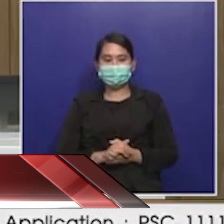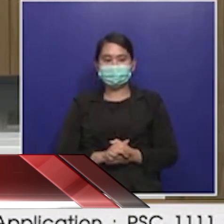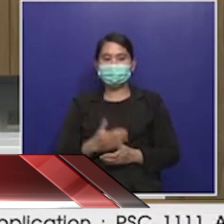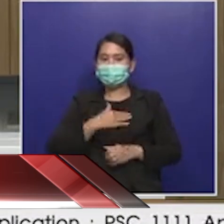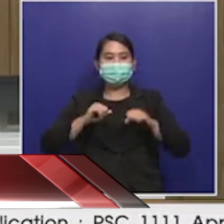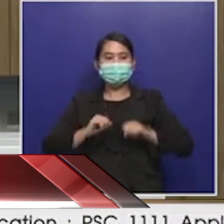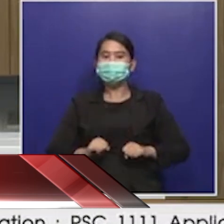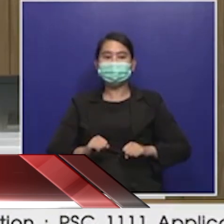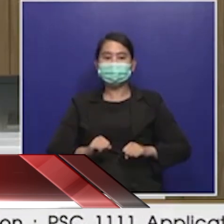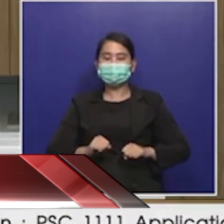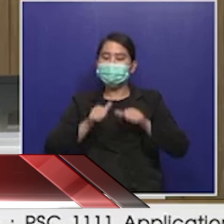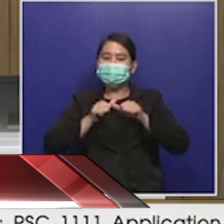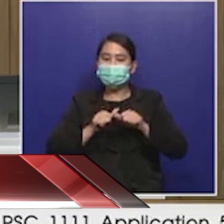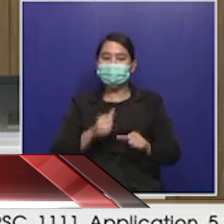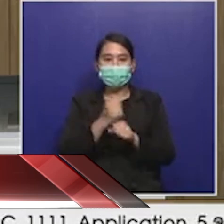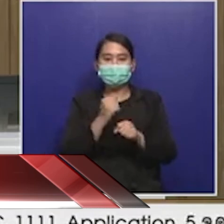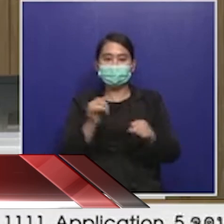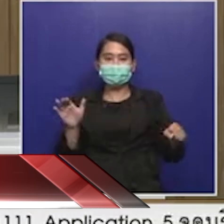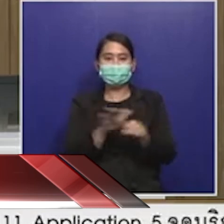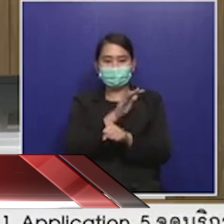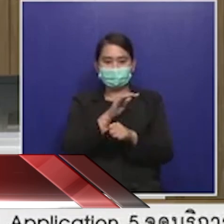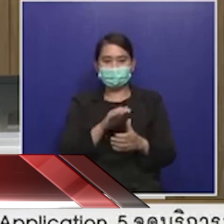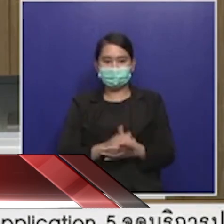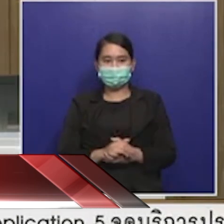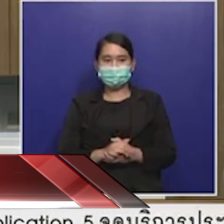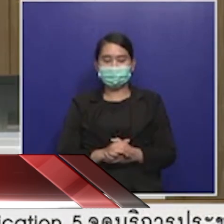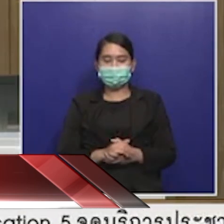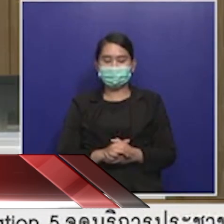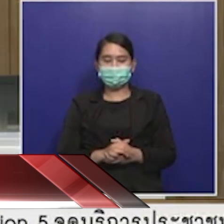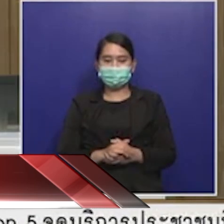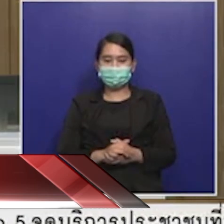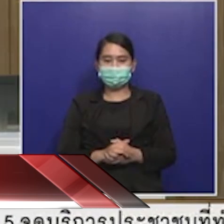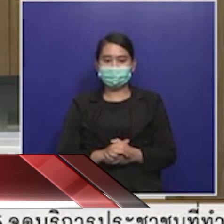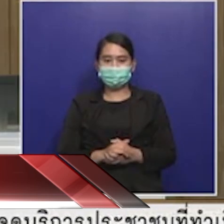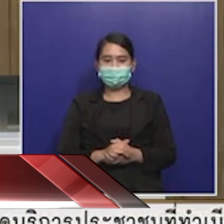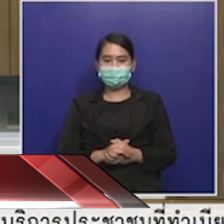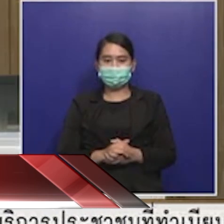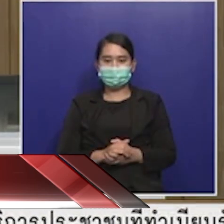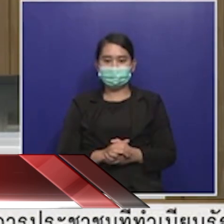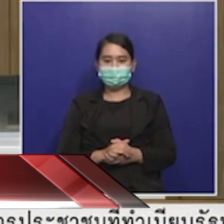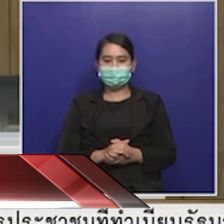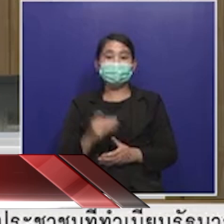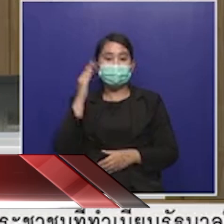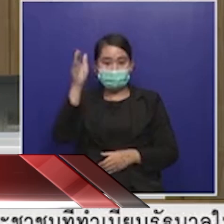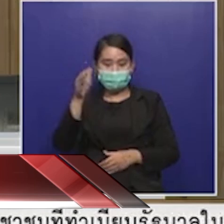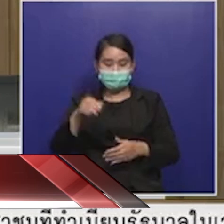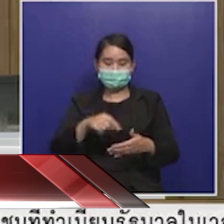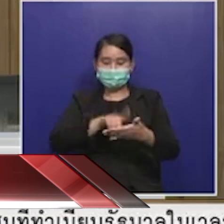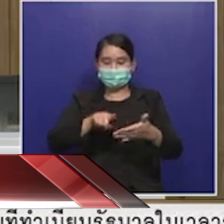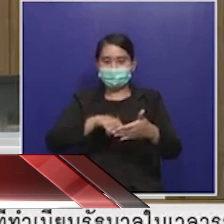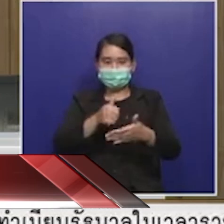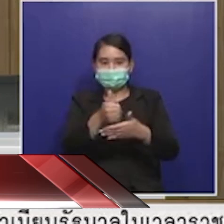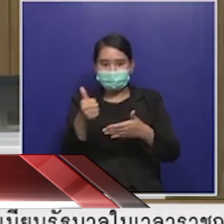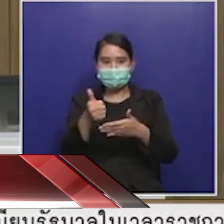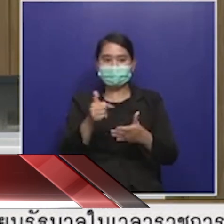ผมอยู่ได้แบบอยู่เป็นจะพบนี่แหละก็เลยพูดนทีนแต่หัวหน้าเอาเรื่องก็ไม่ดีแล้วกัน